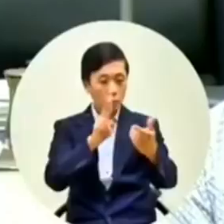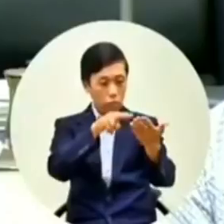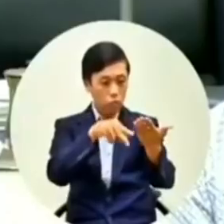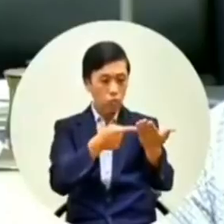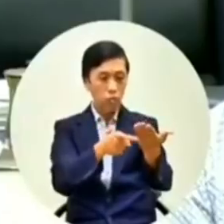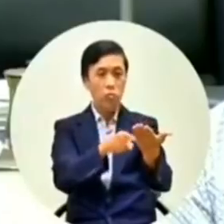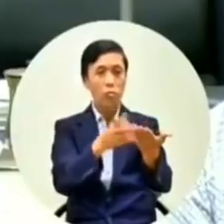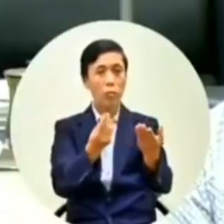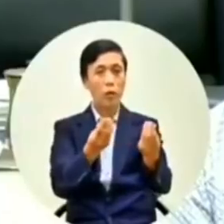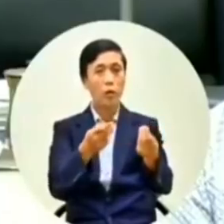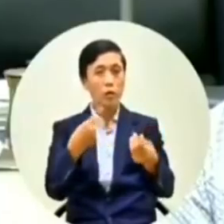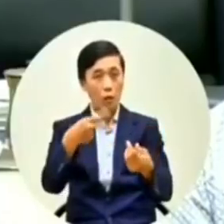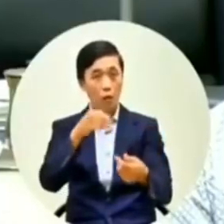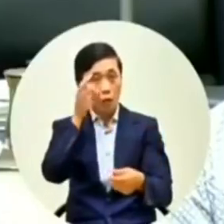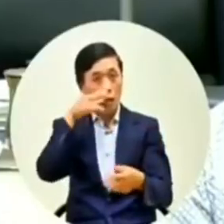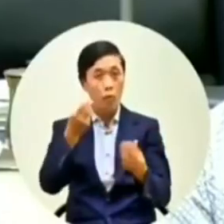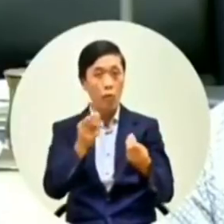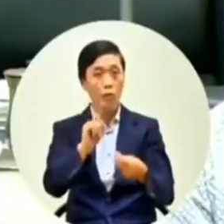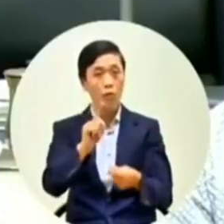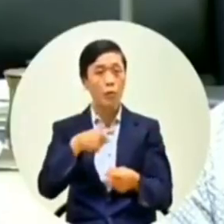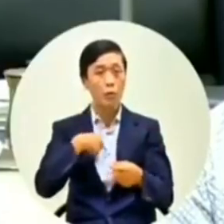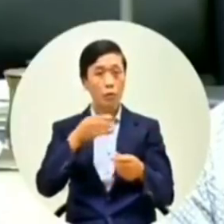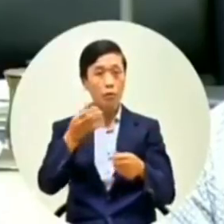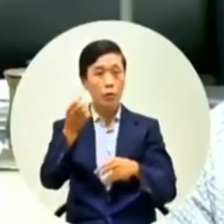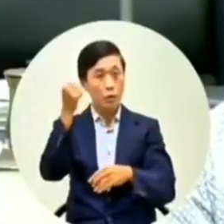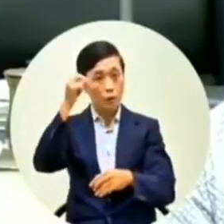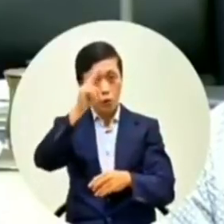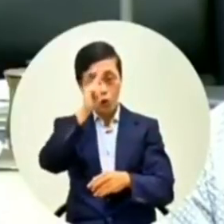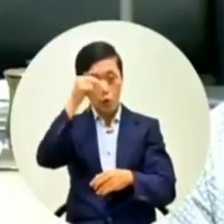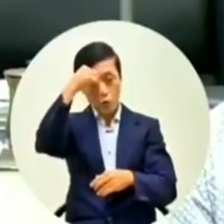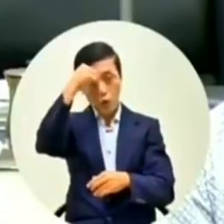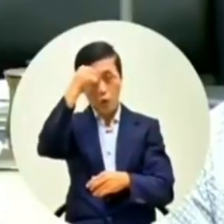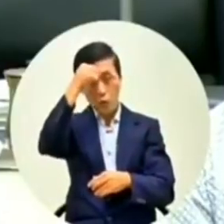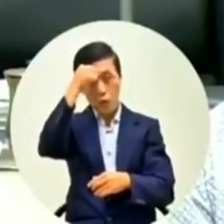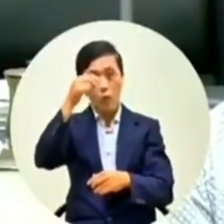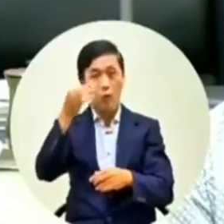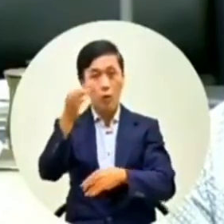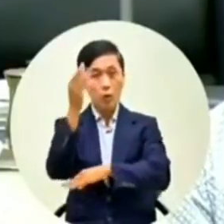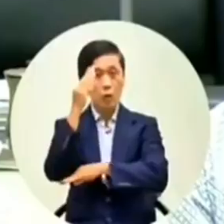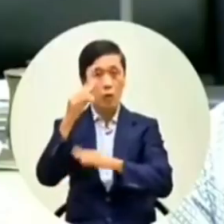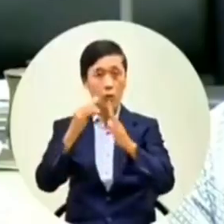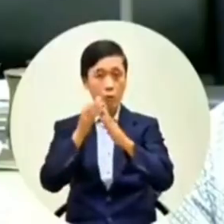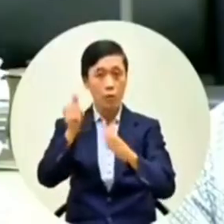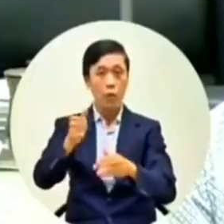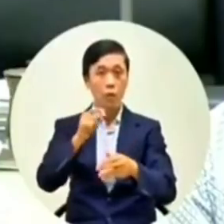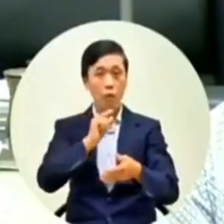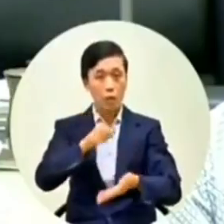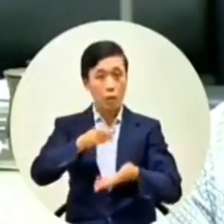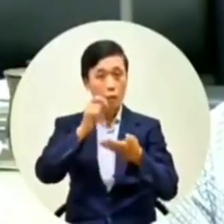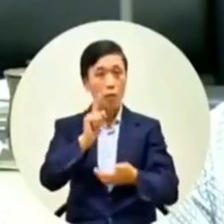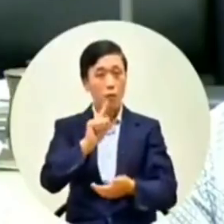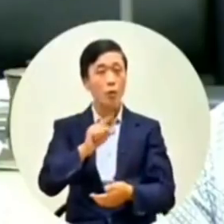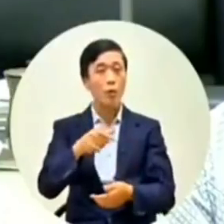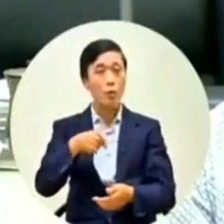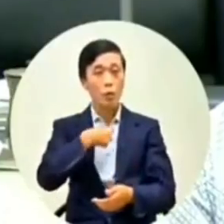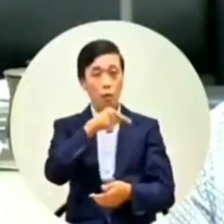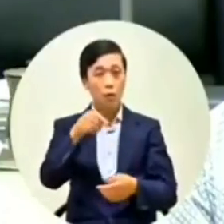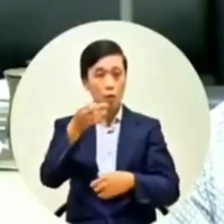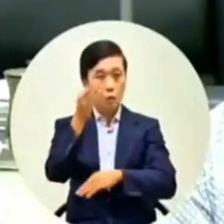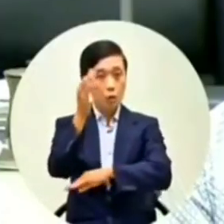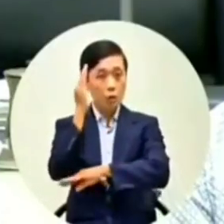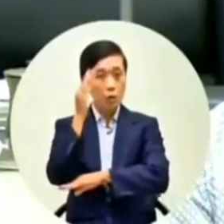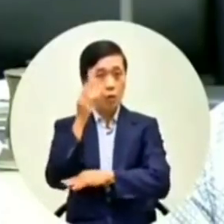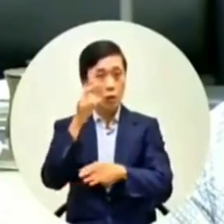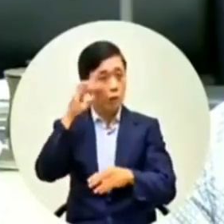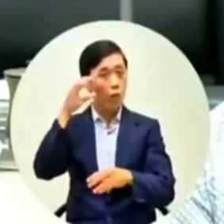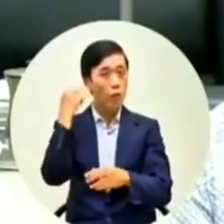我也没有看到的，就是我们早上呢，中午下午呢，我们财政局长在讲的所谓的我们财政的一个